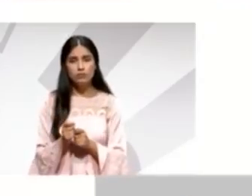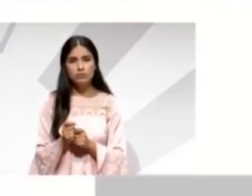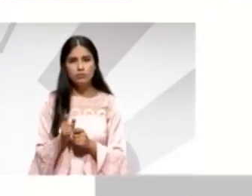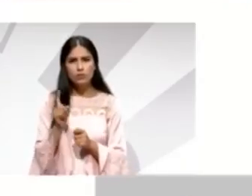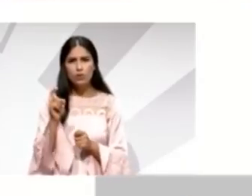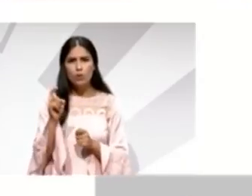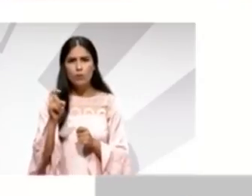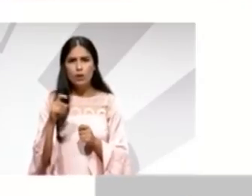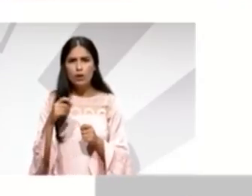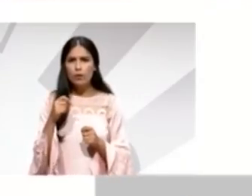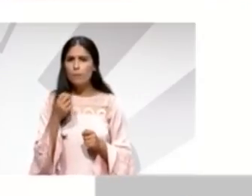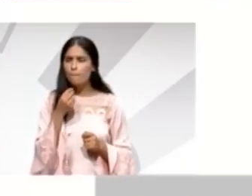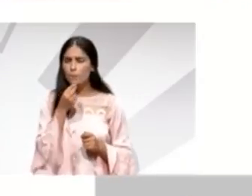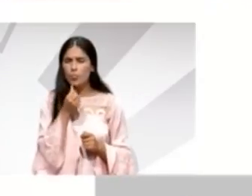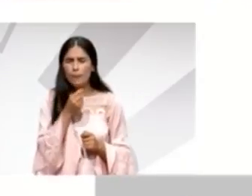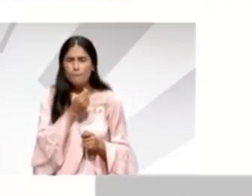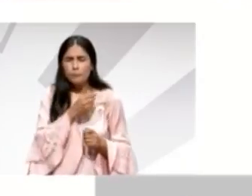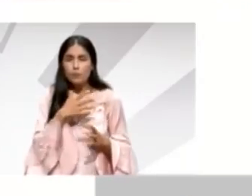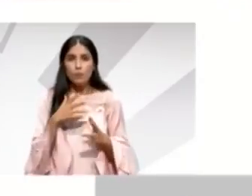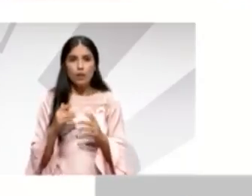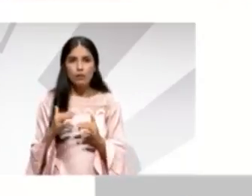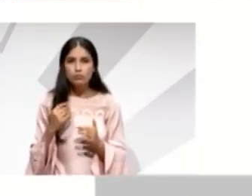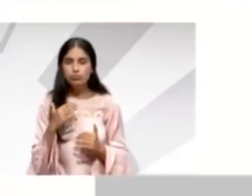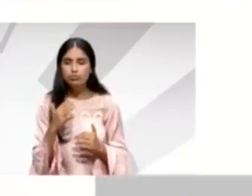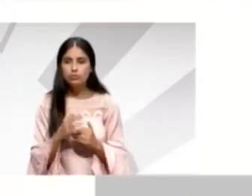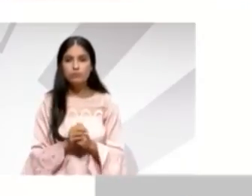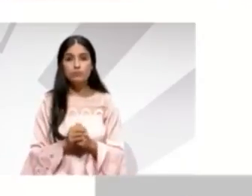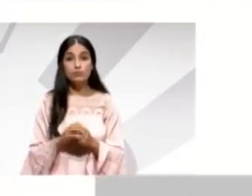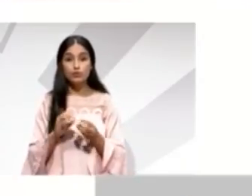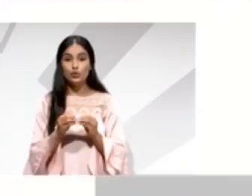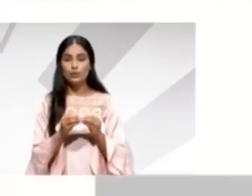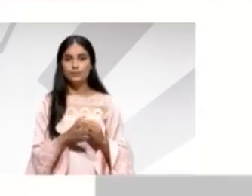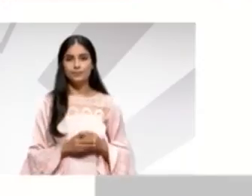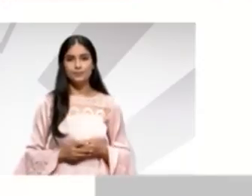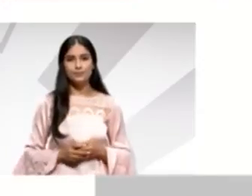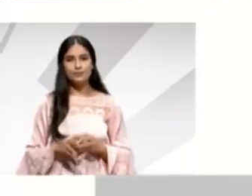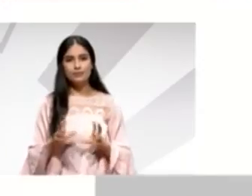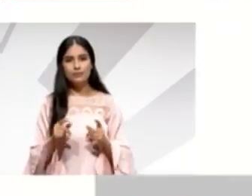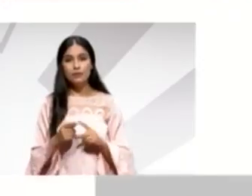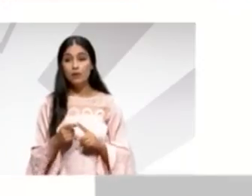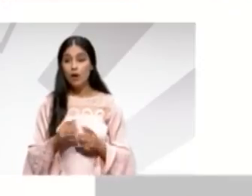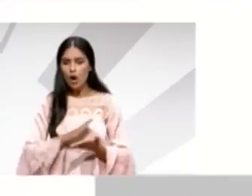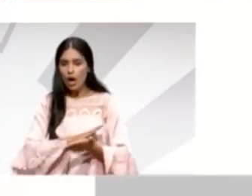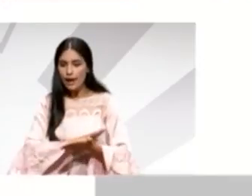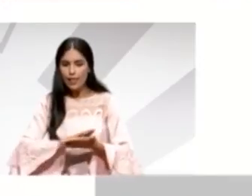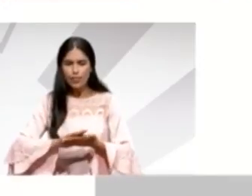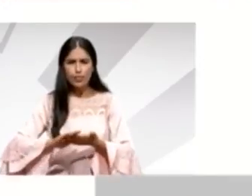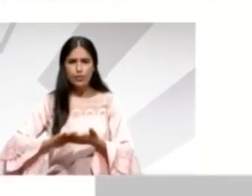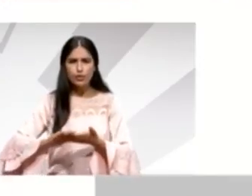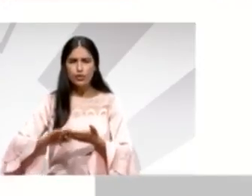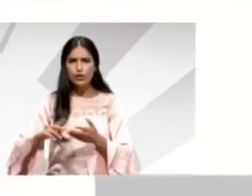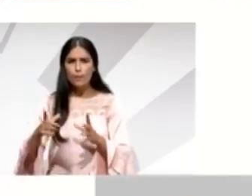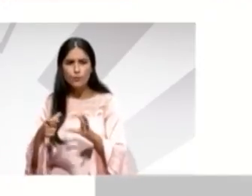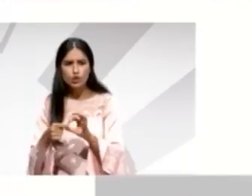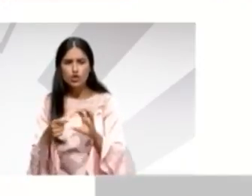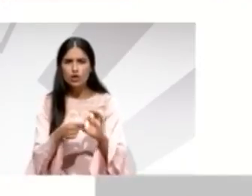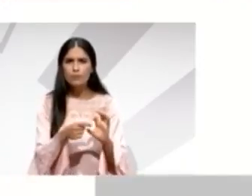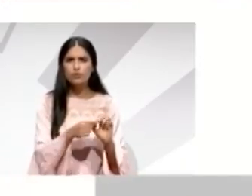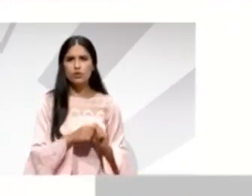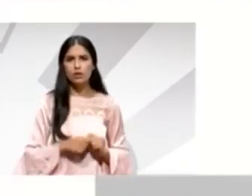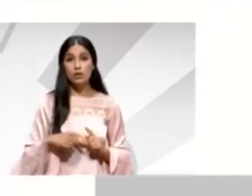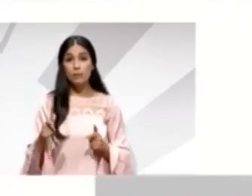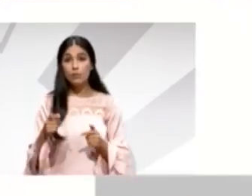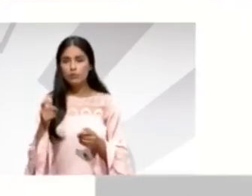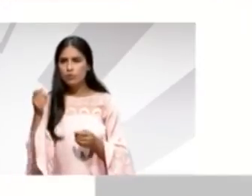وزعت اللي ما يحبون حلوا المشاكل المتعلقه بالاراضي الاشتراكيه والملكيه العقاريه قروض ميسره الفلاحين